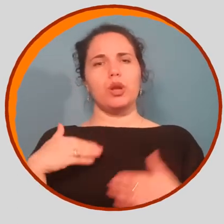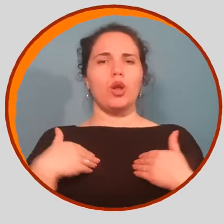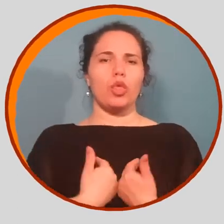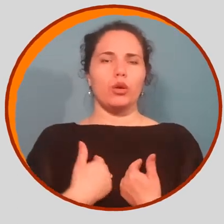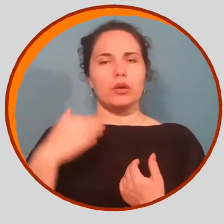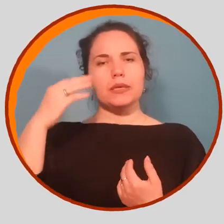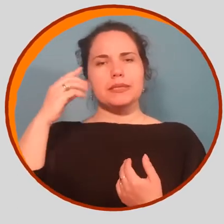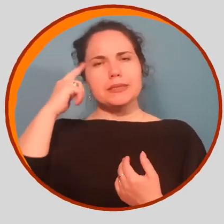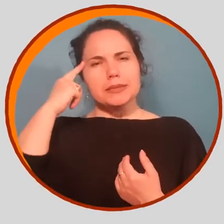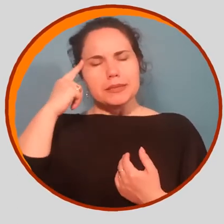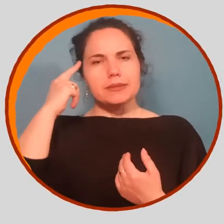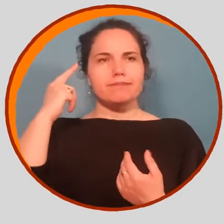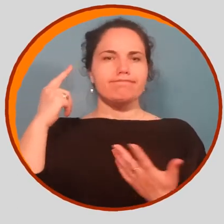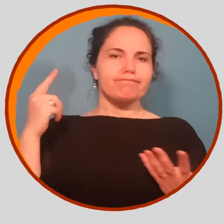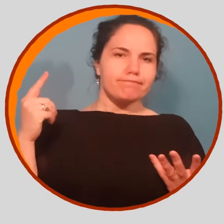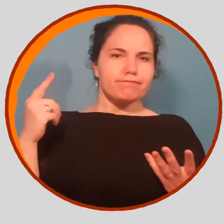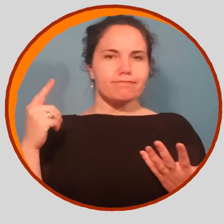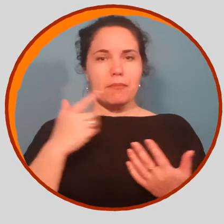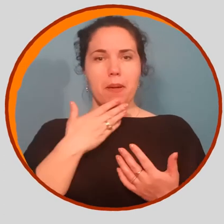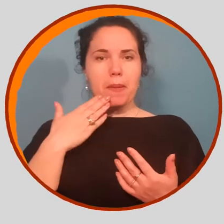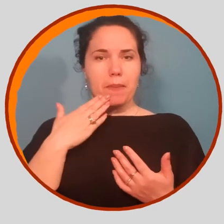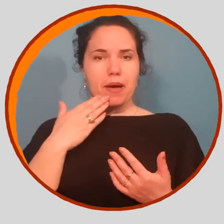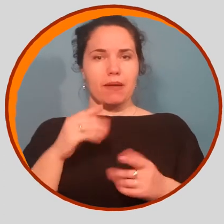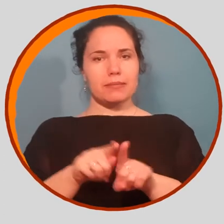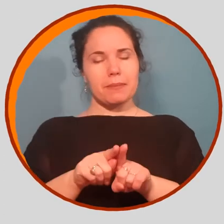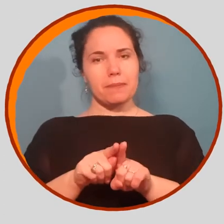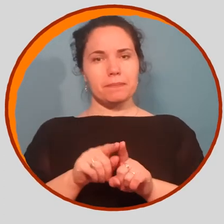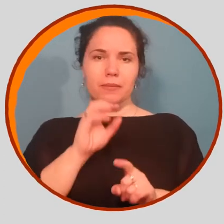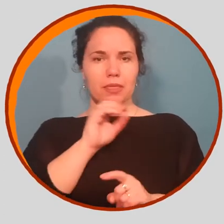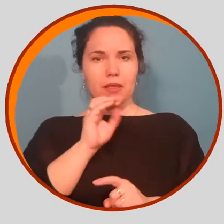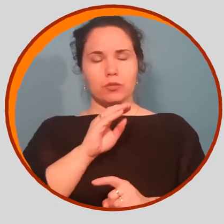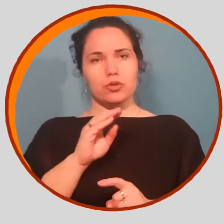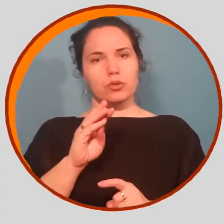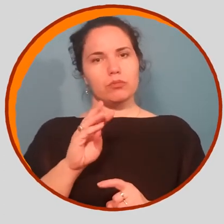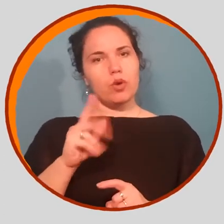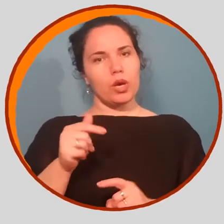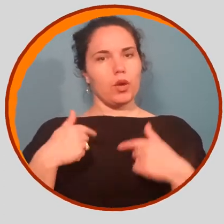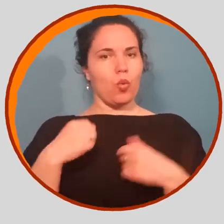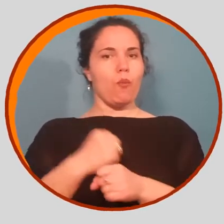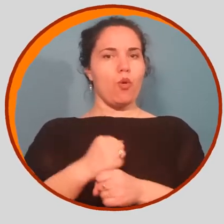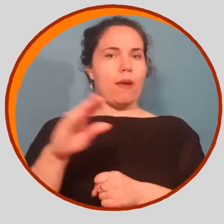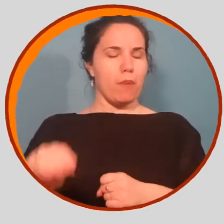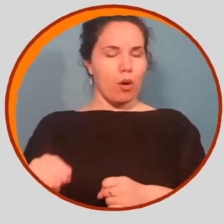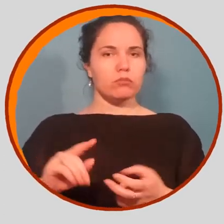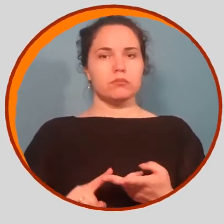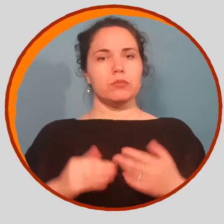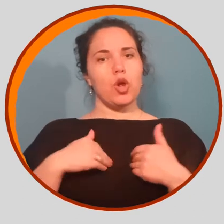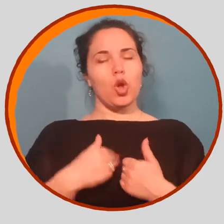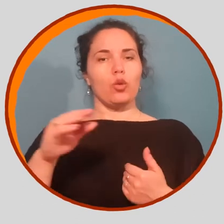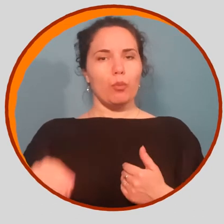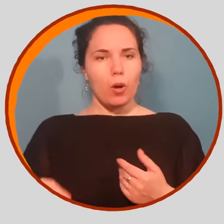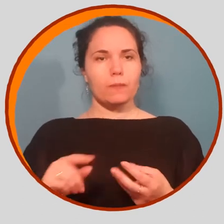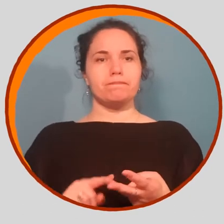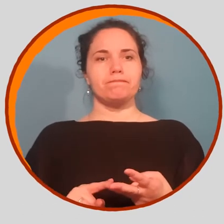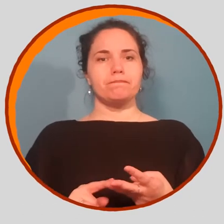dhe financat janë shumë të rëndësishme për familjen. Prindi mund të ndajë një situatë stresante që ka kaluar në punën online ose në stresin që